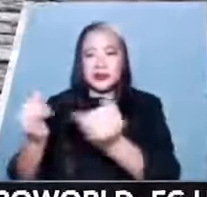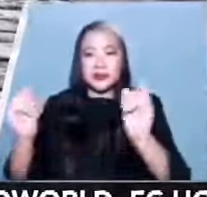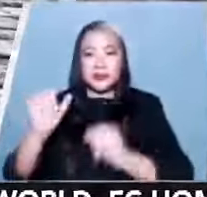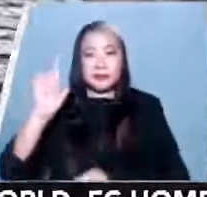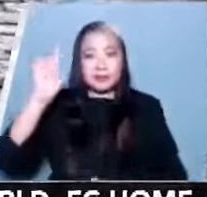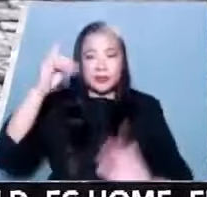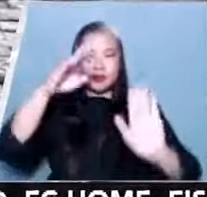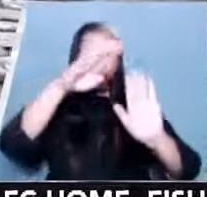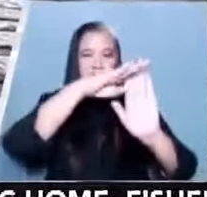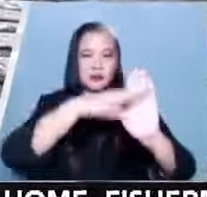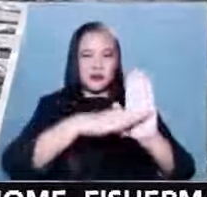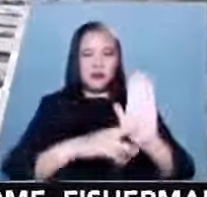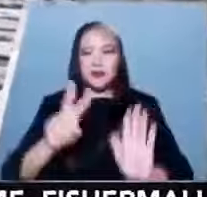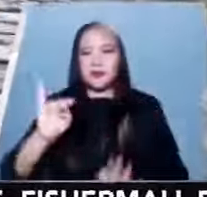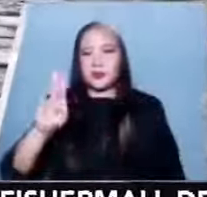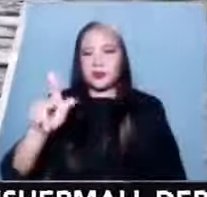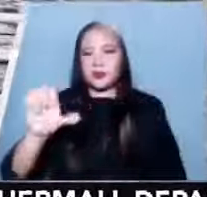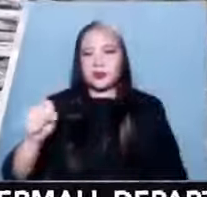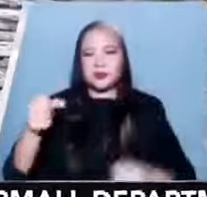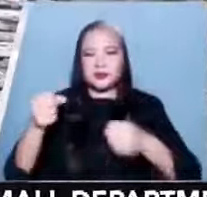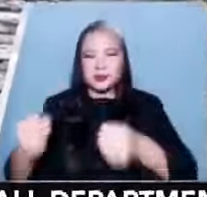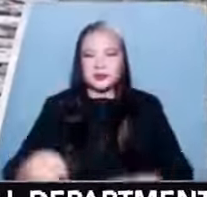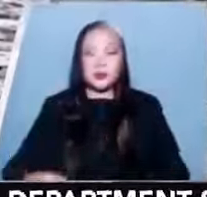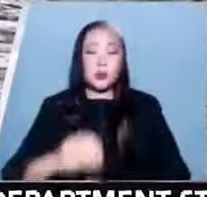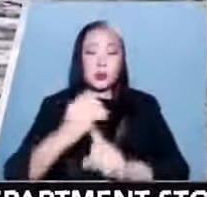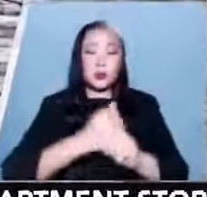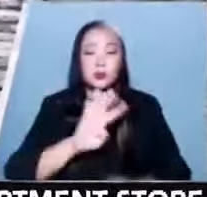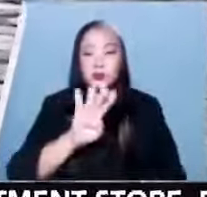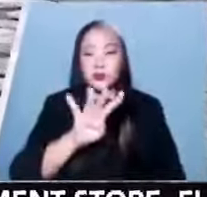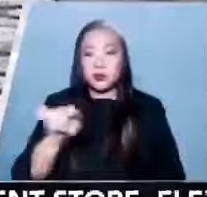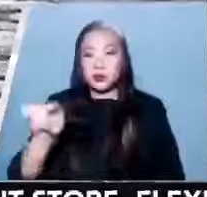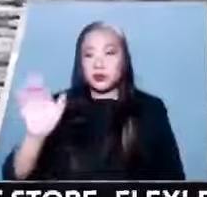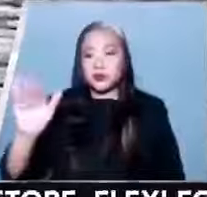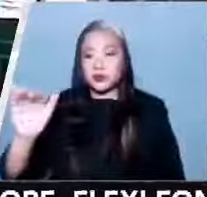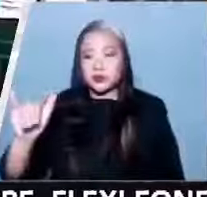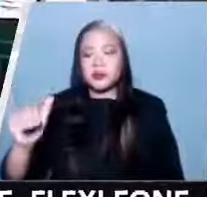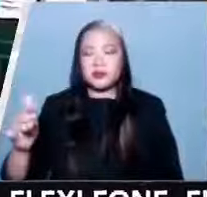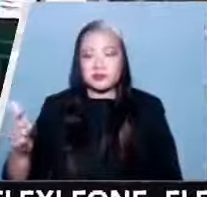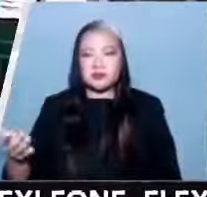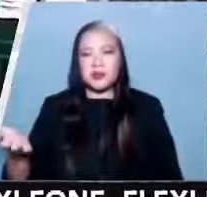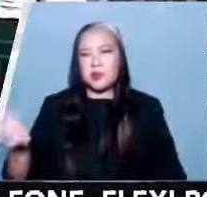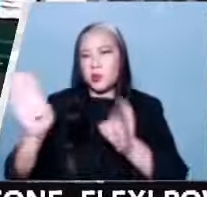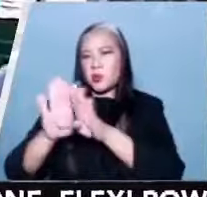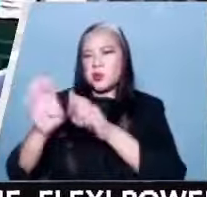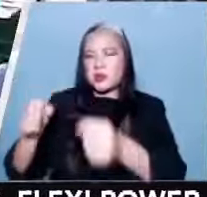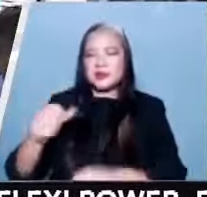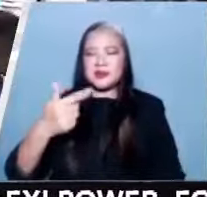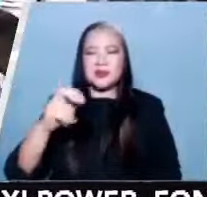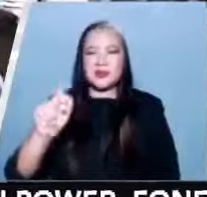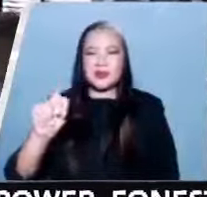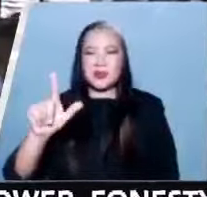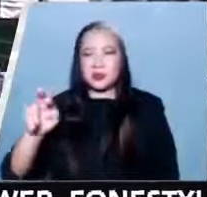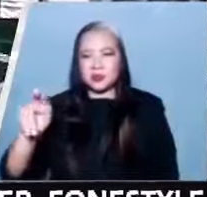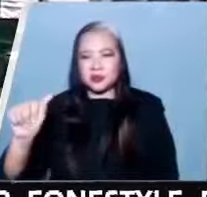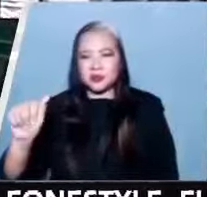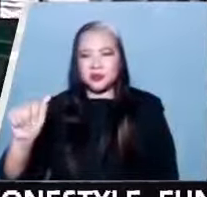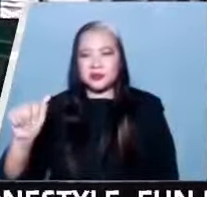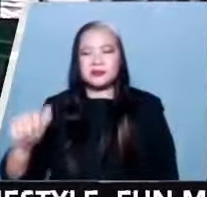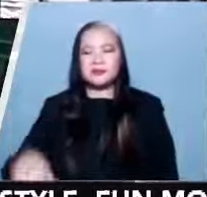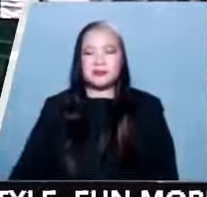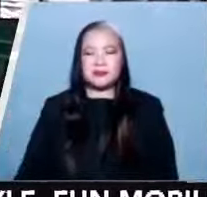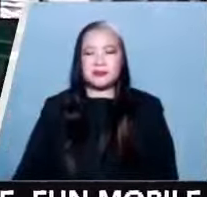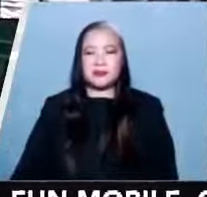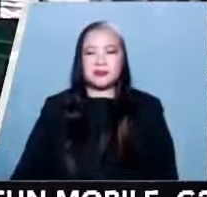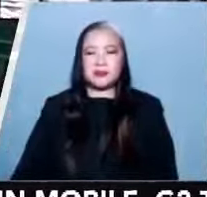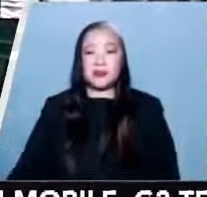Basco Street. Sa October 14 at 15, Lunes at Martes naman po yan, General Luna Street naman ang isasara. Ang Cabildo